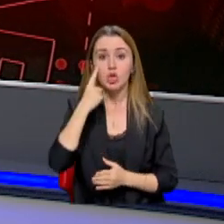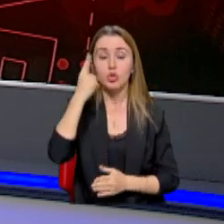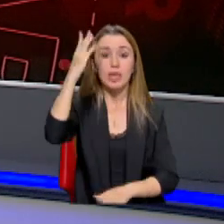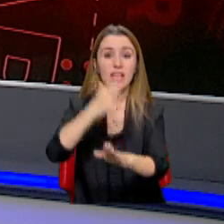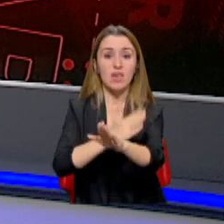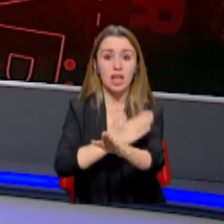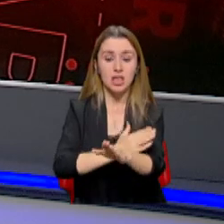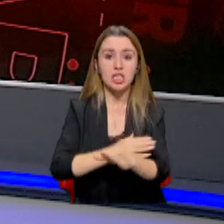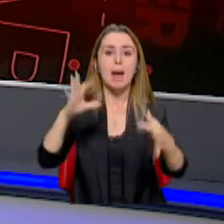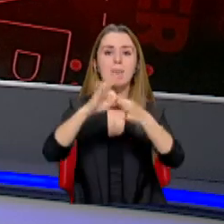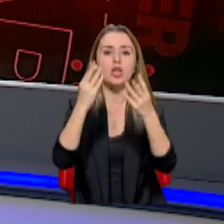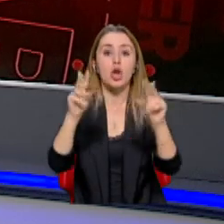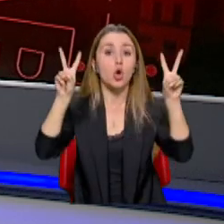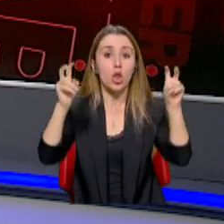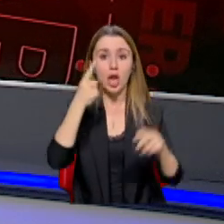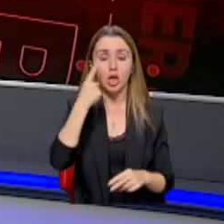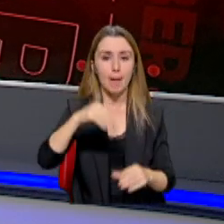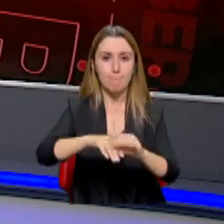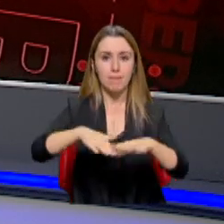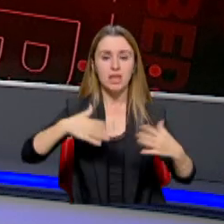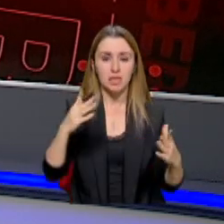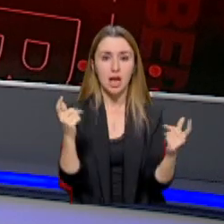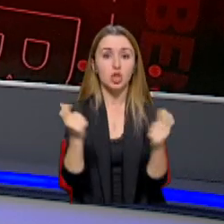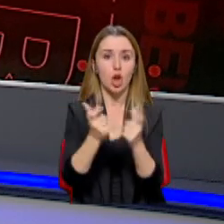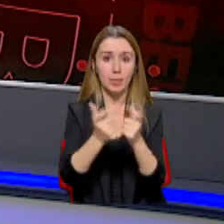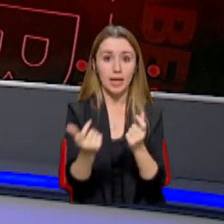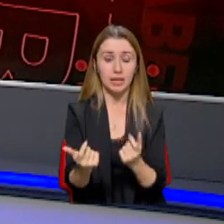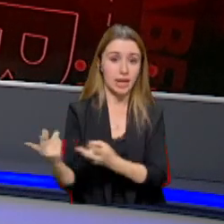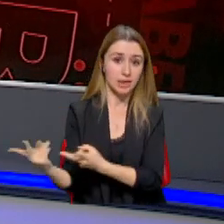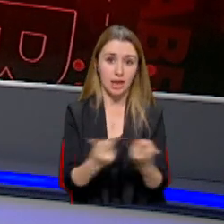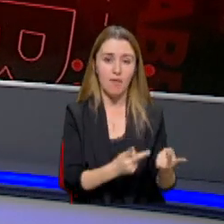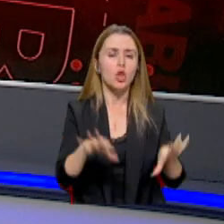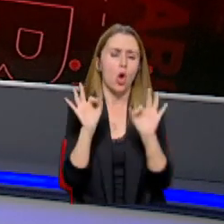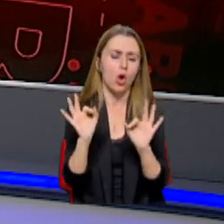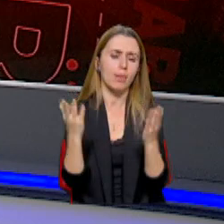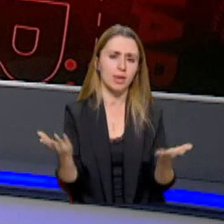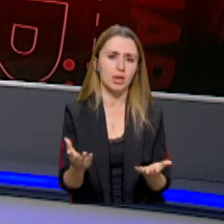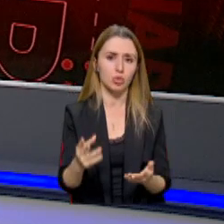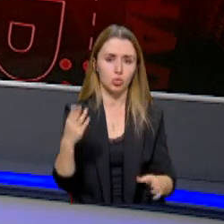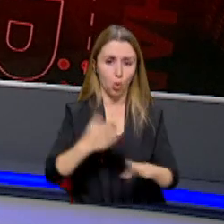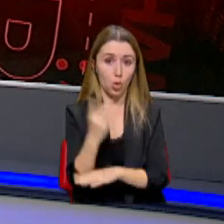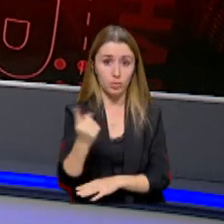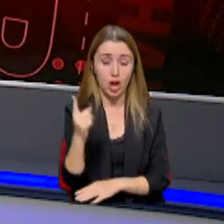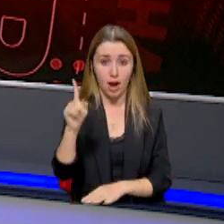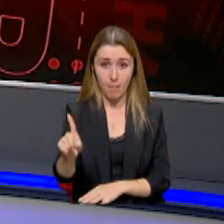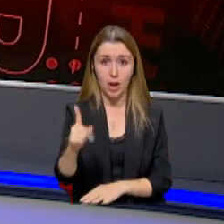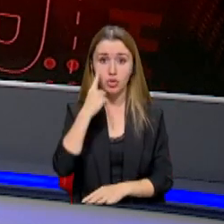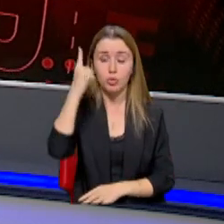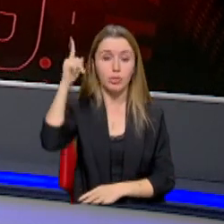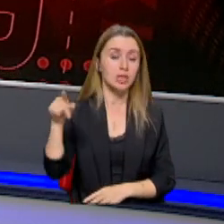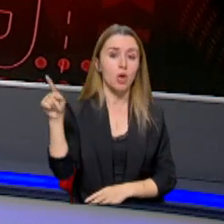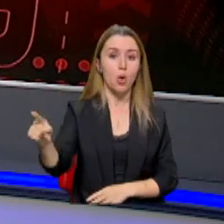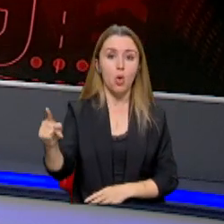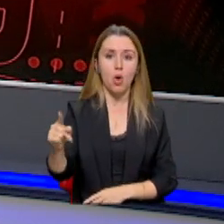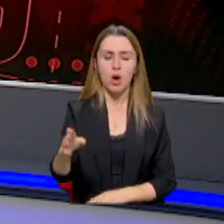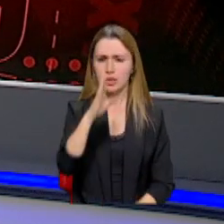vatandaşını ilgilendiren bu konuda Meclisi olağanüstü toplantıya çağırmak Çok yerinde bir karar ama Cumhurbaşkanı her ne ne kadar